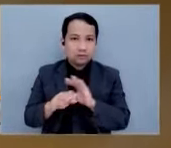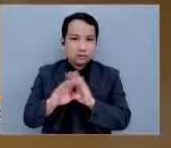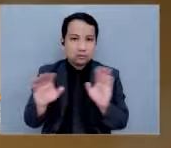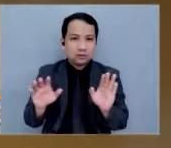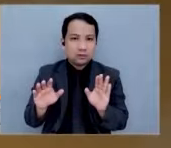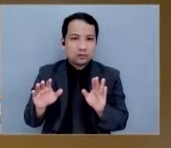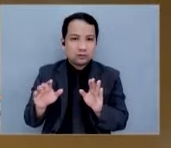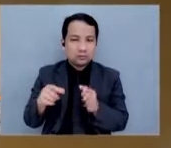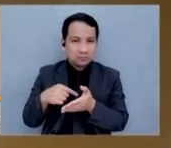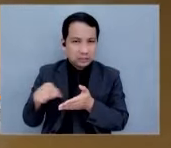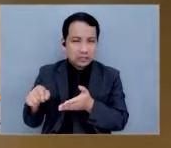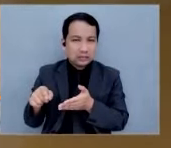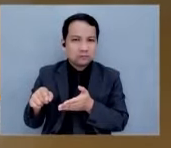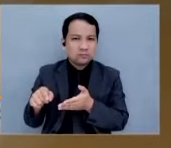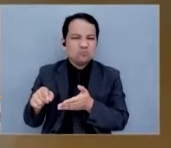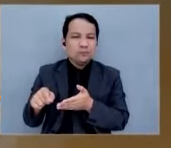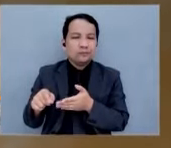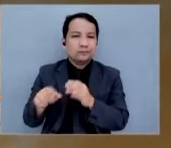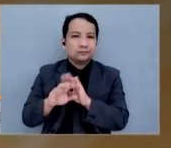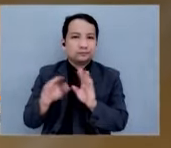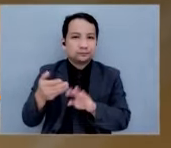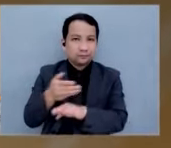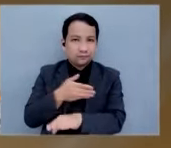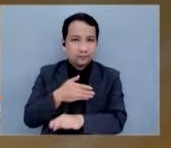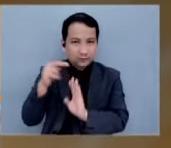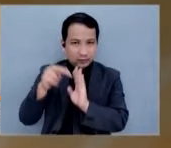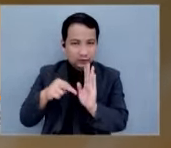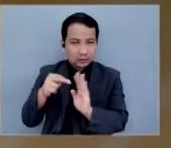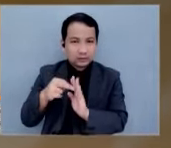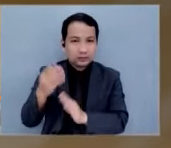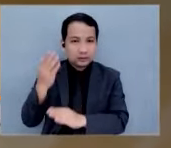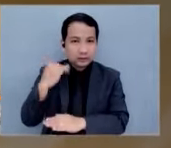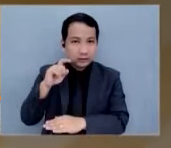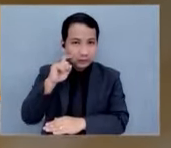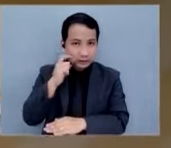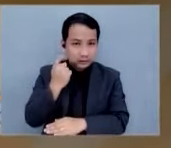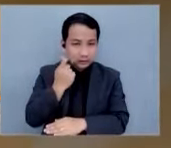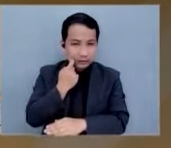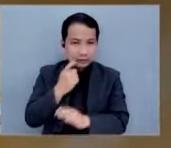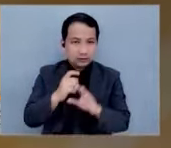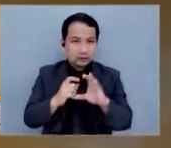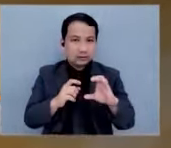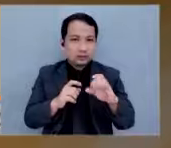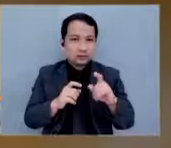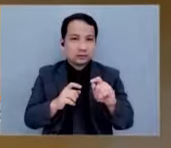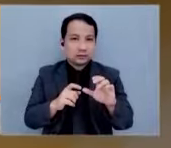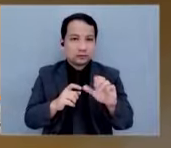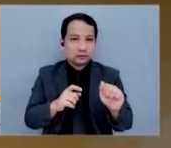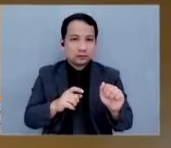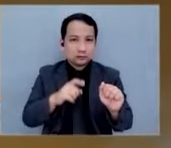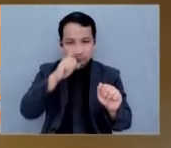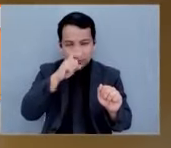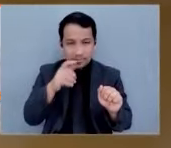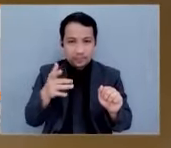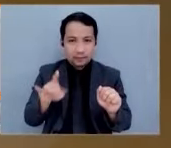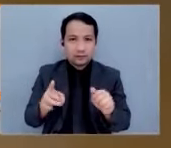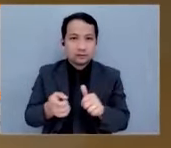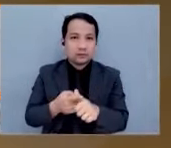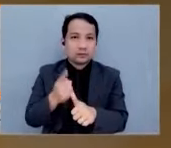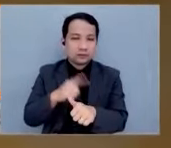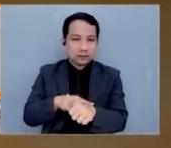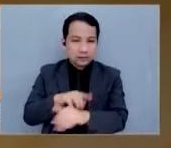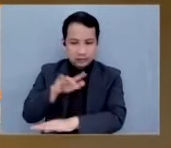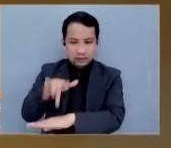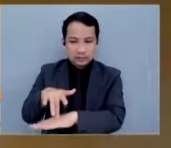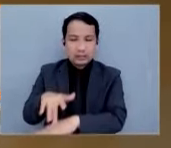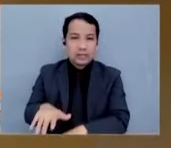Pero bago pa ang mga nakunan sa video ng biktimang transgender na si Krista, 28 anyos, una na raw hinipuan ng driver at pasahero